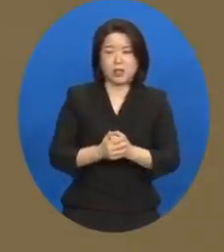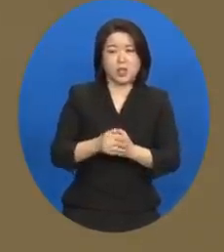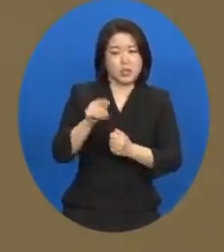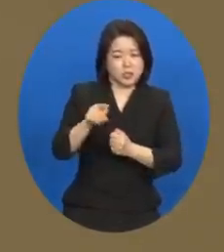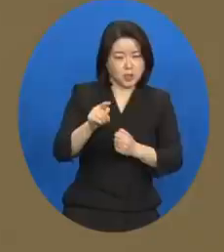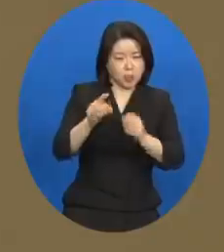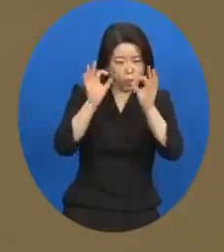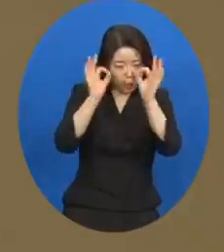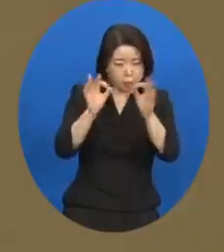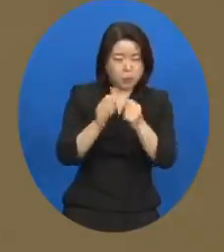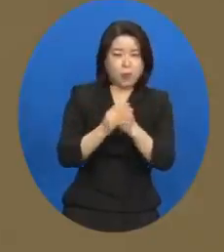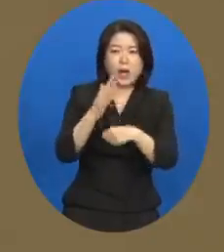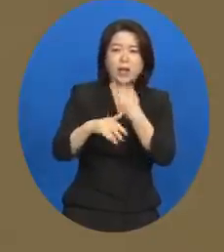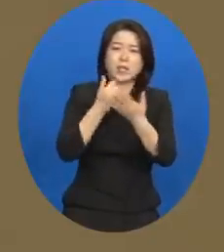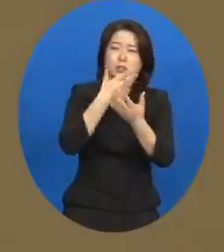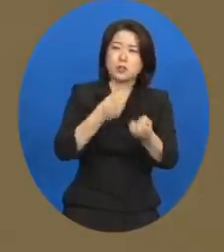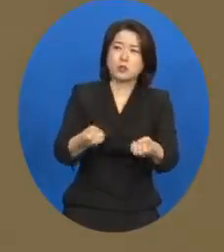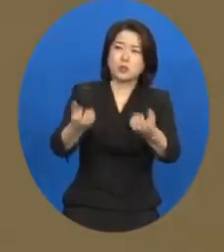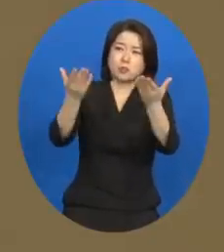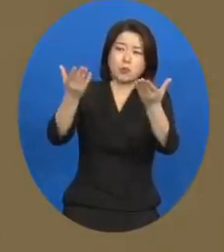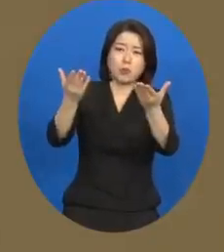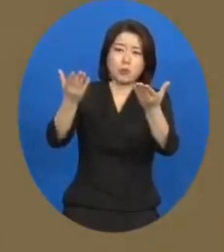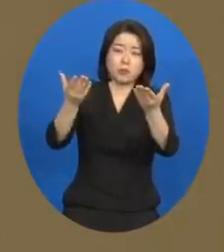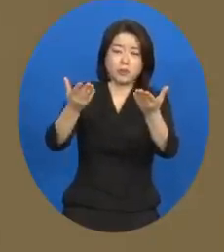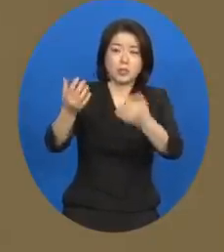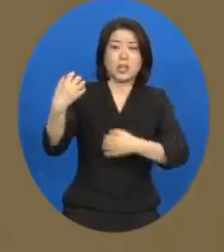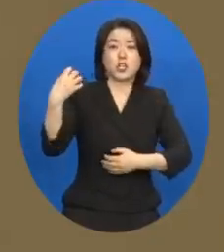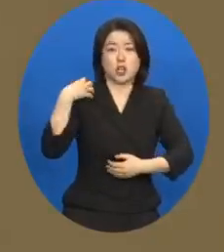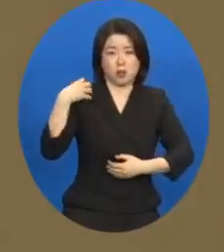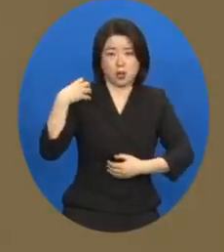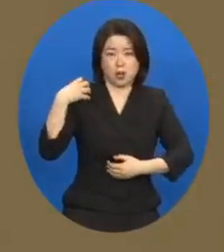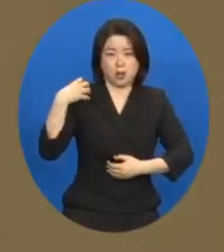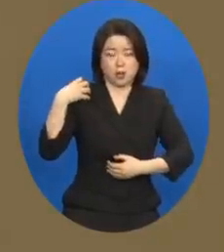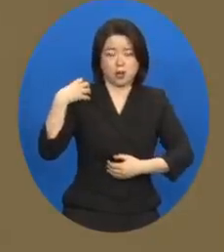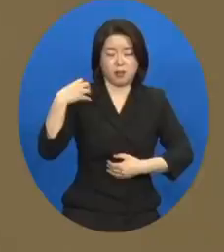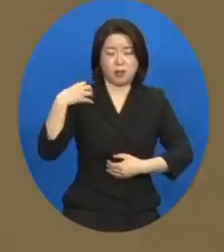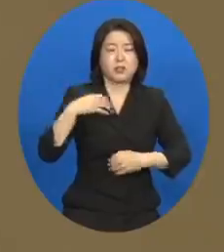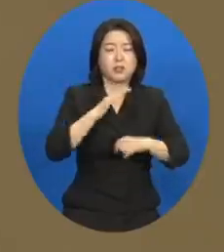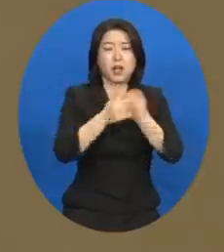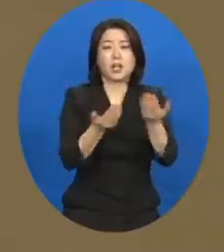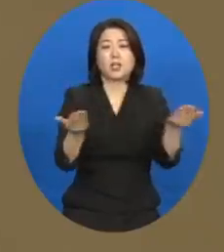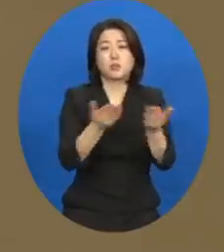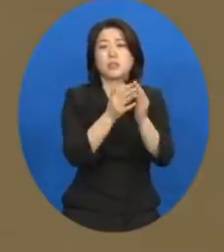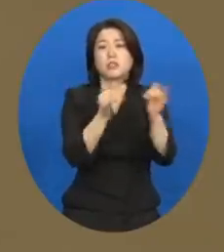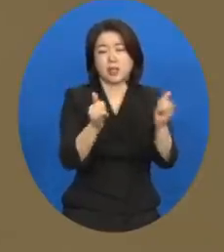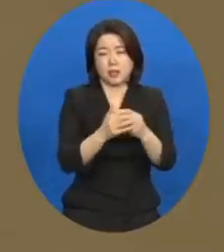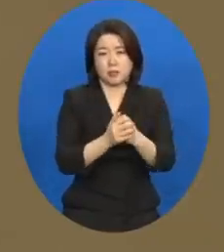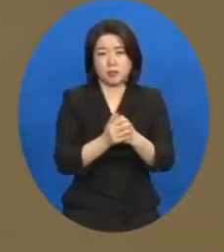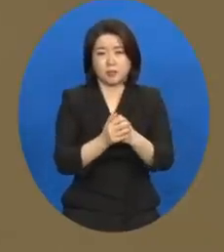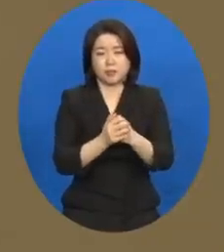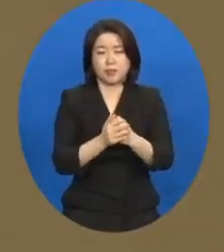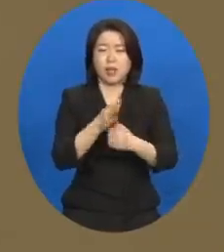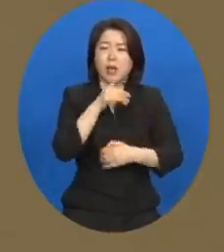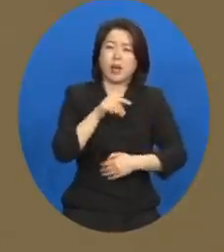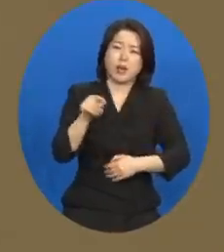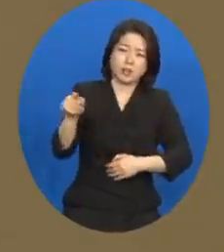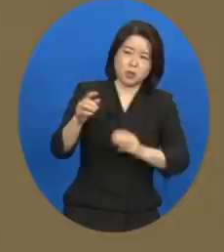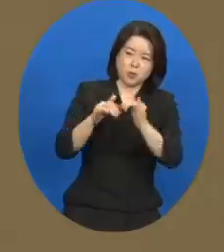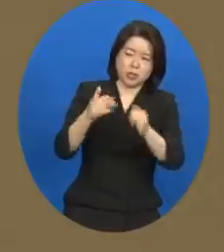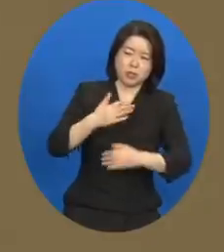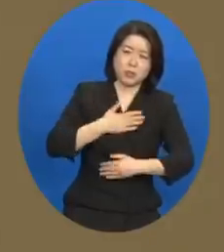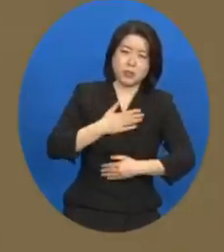하나님께 축복하는 역할을 감당하는 그런 사역자들, 아 하나님 저분이 나에게